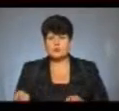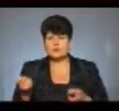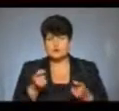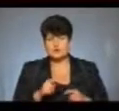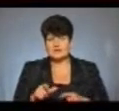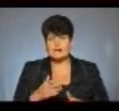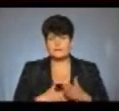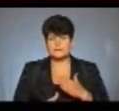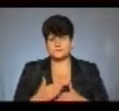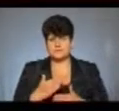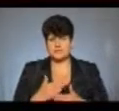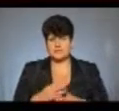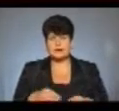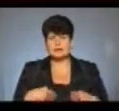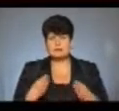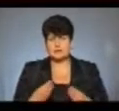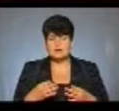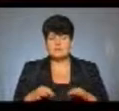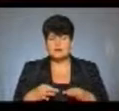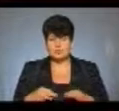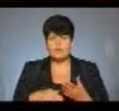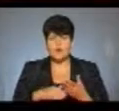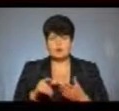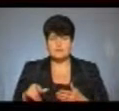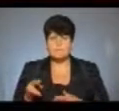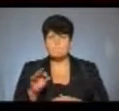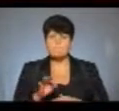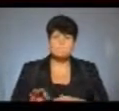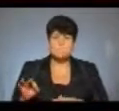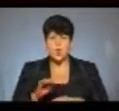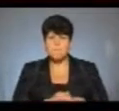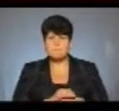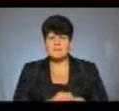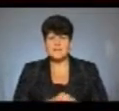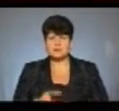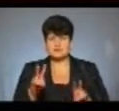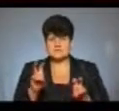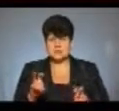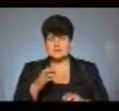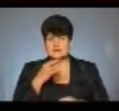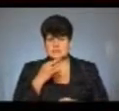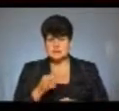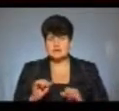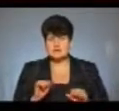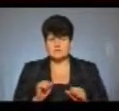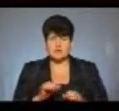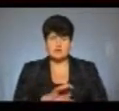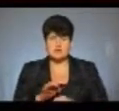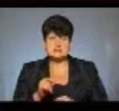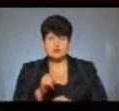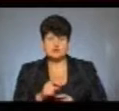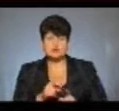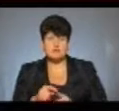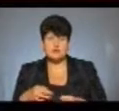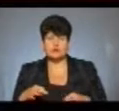людей з інвалідністю. Вручили автівку волонтери проєкту «Про милосердя». Про це повідомив керівник цього проєкту Сергій Кічула. За його словами,